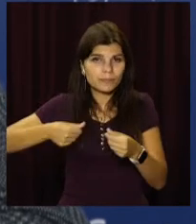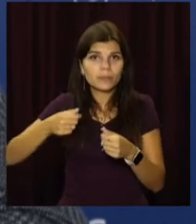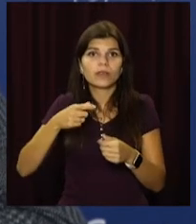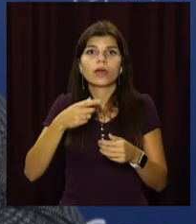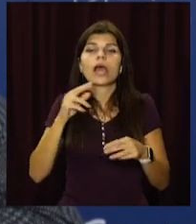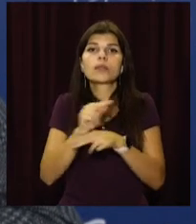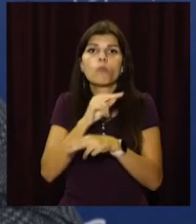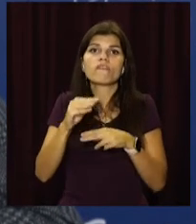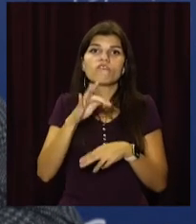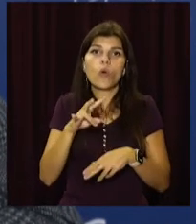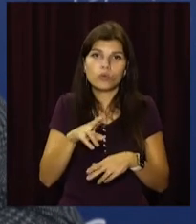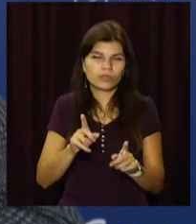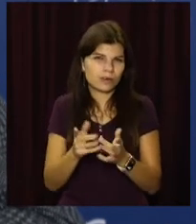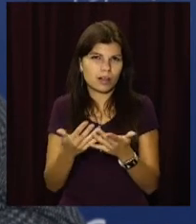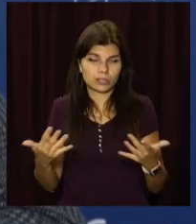ремонтні фонди.